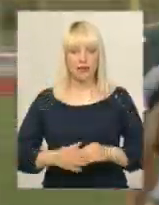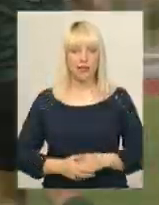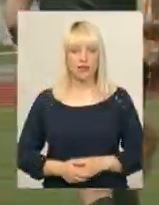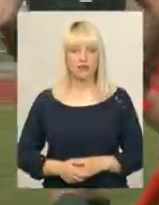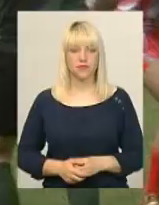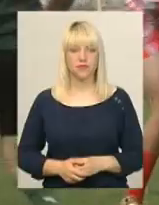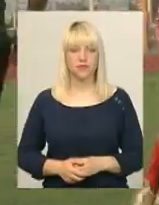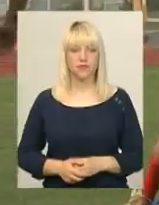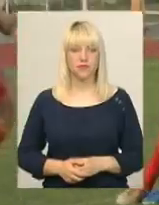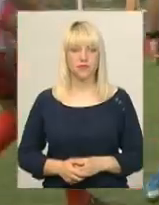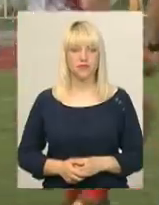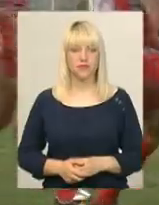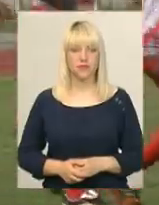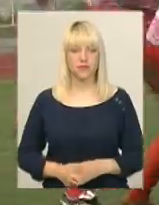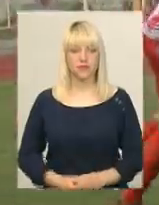«Сокол»